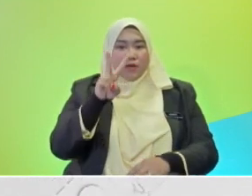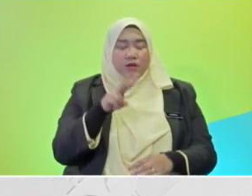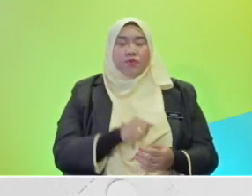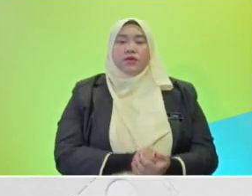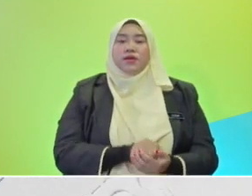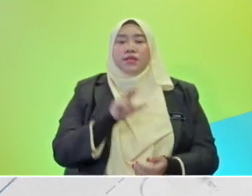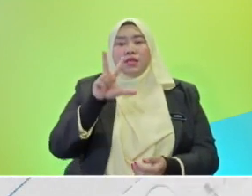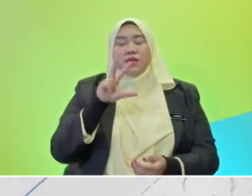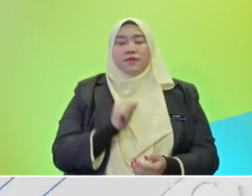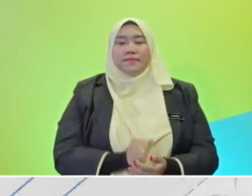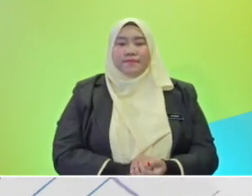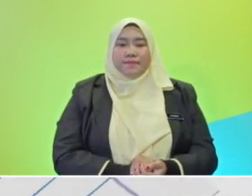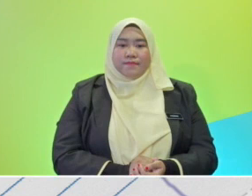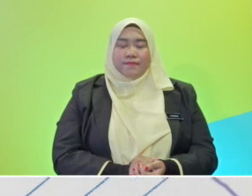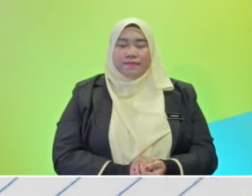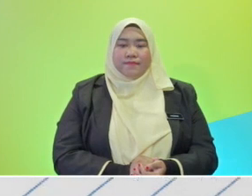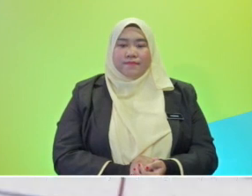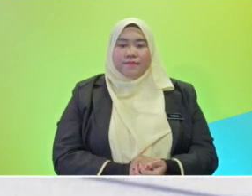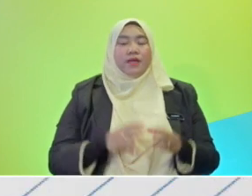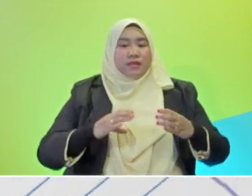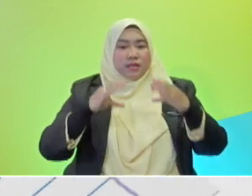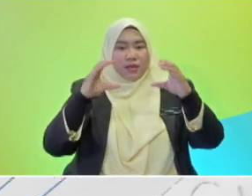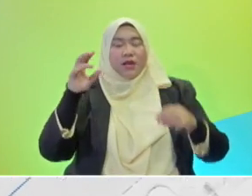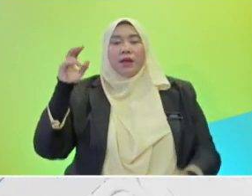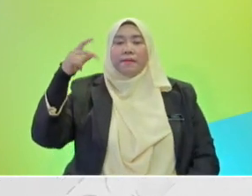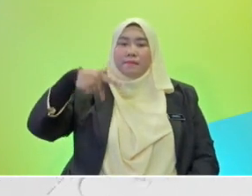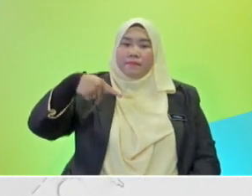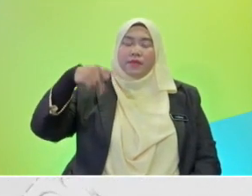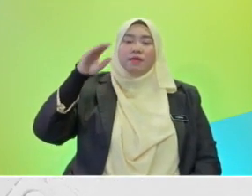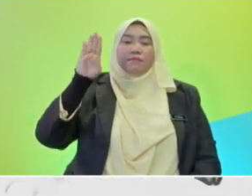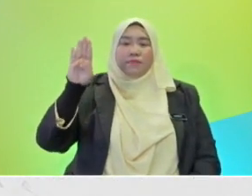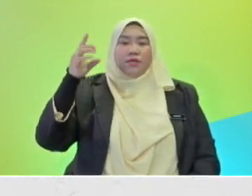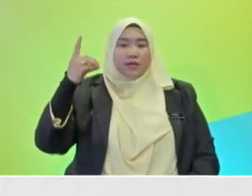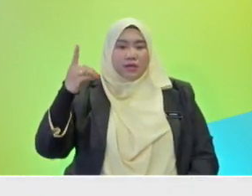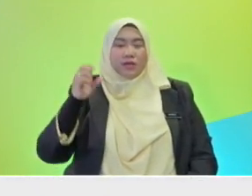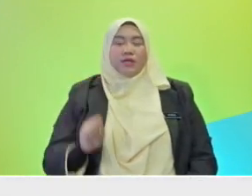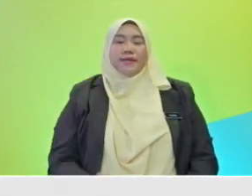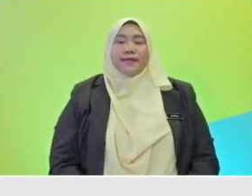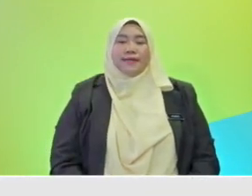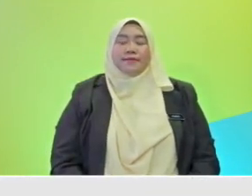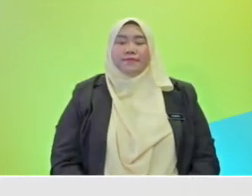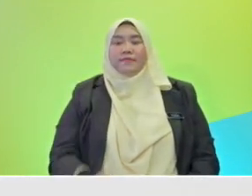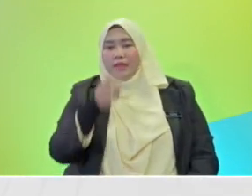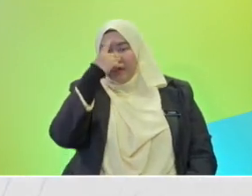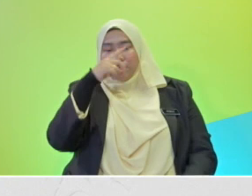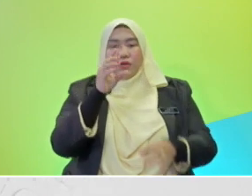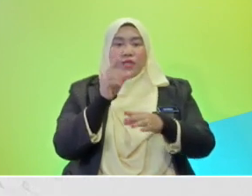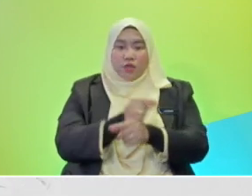Oke seterusnya kaidah PBD yang kita gunakan adalah